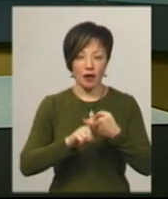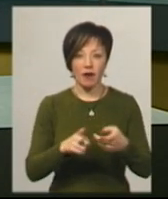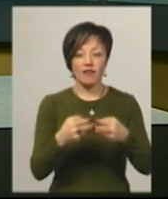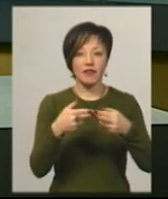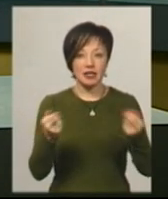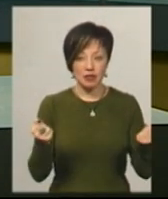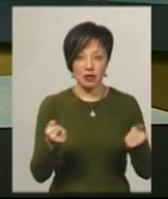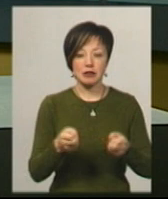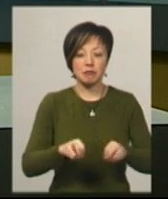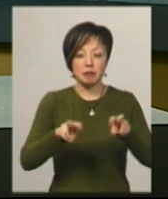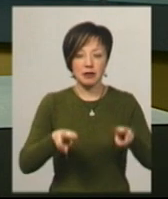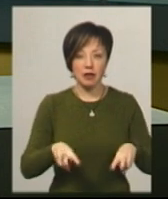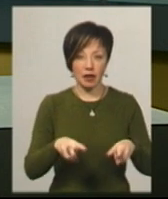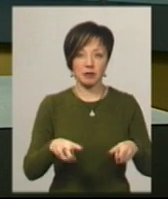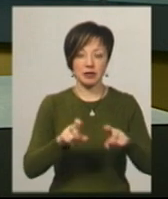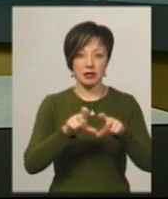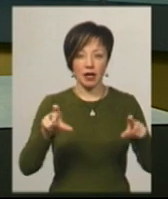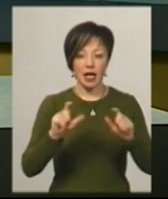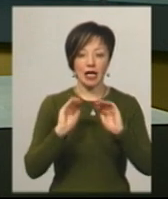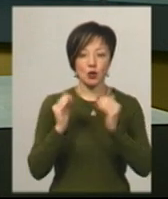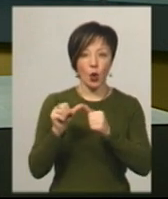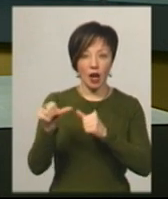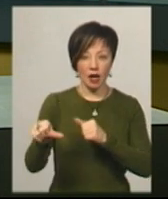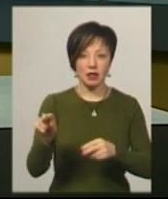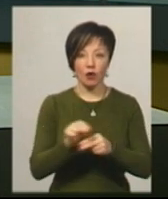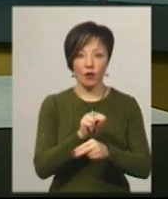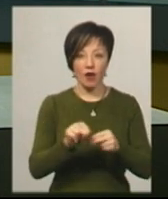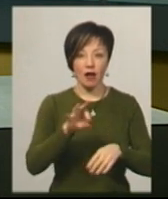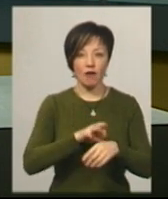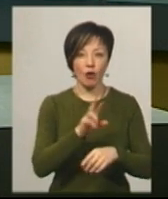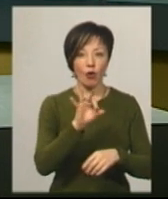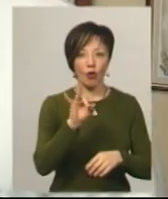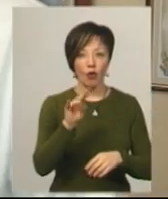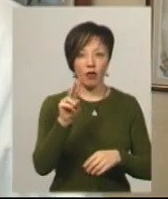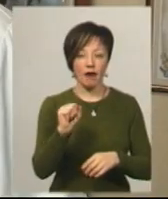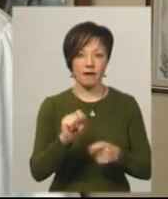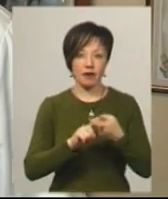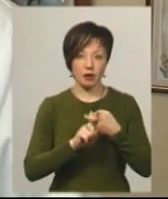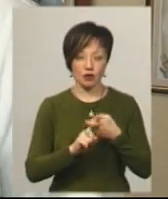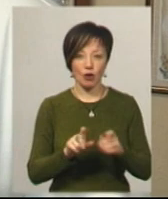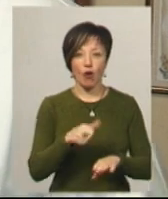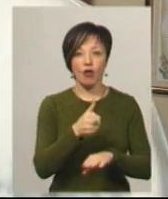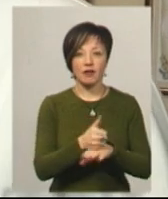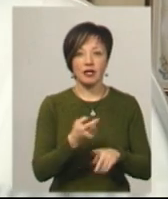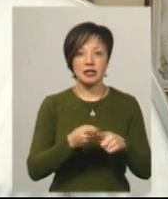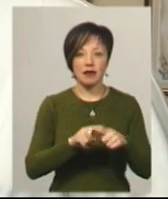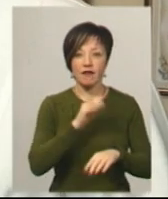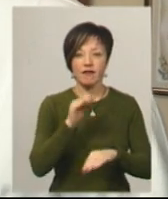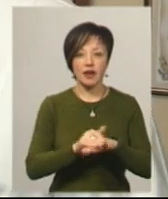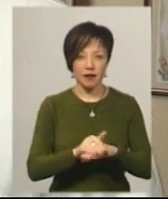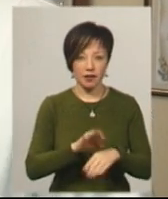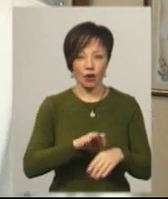спеціальним закладом для ізоляції та лікування хворих на коронавірус в обласному центрі. Головне – це виявити цього